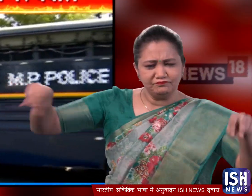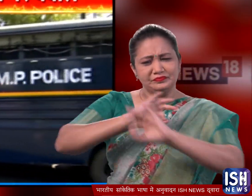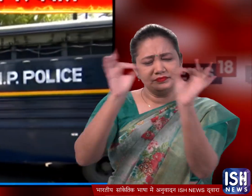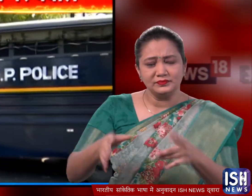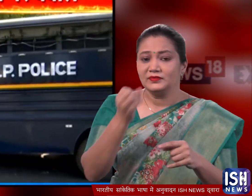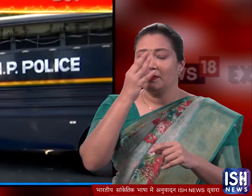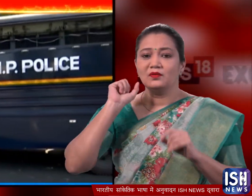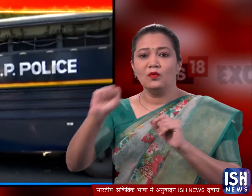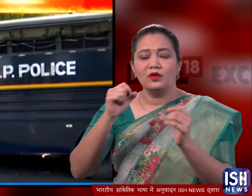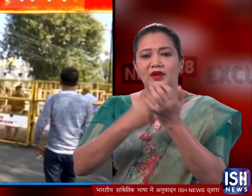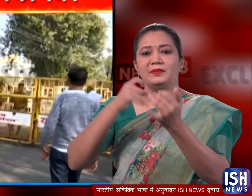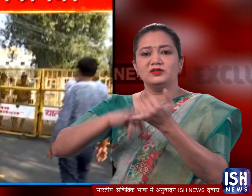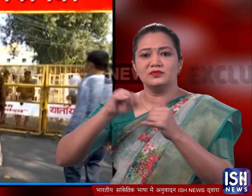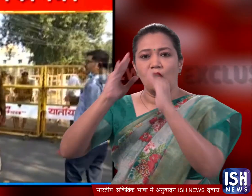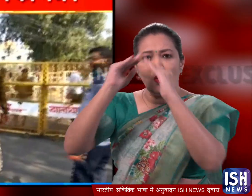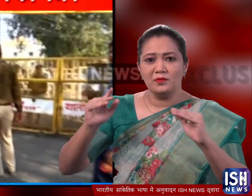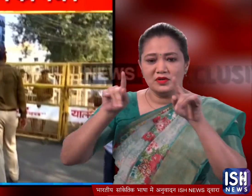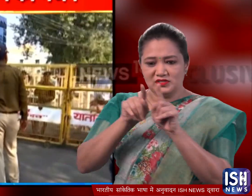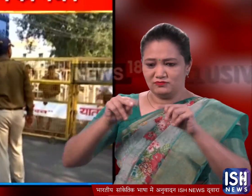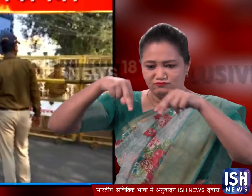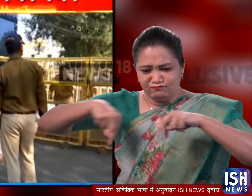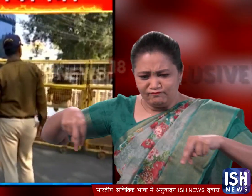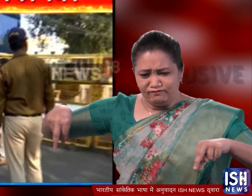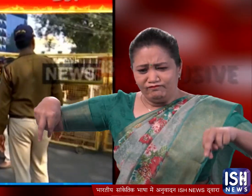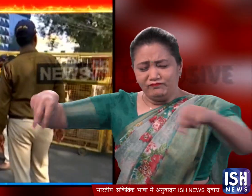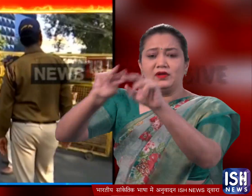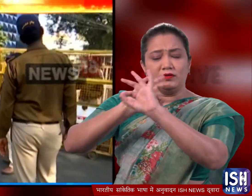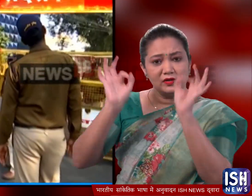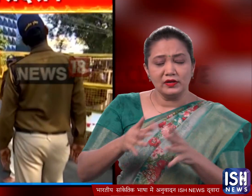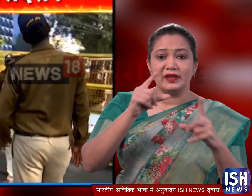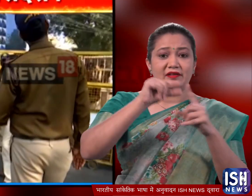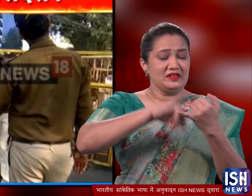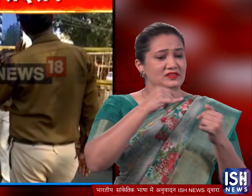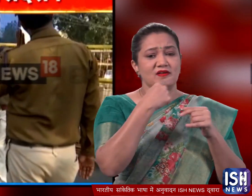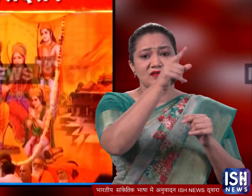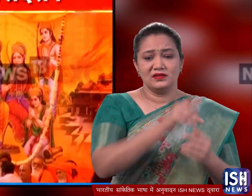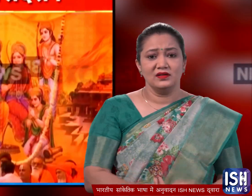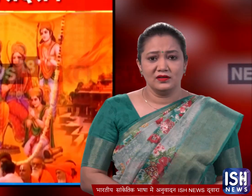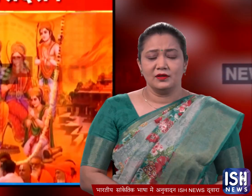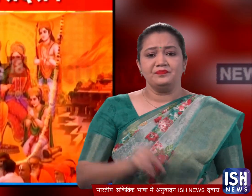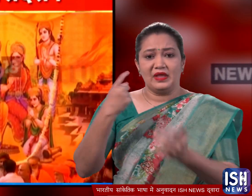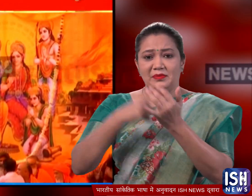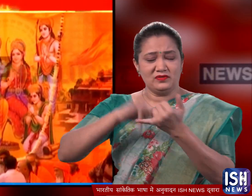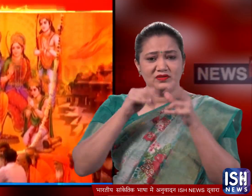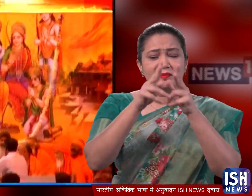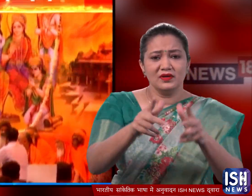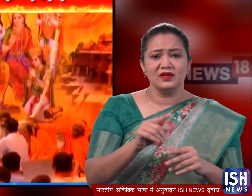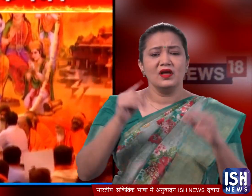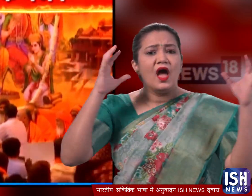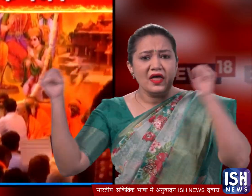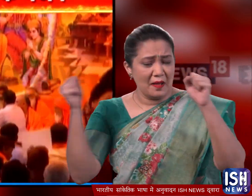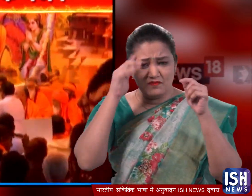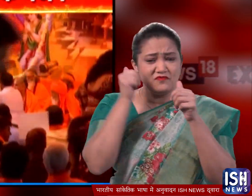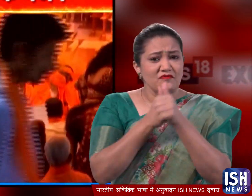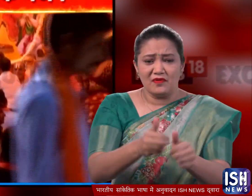बीजेपी विधायक रामेश्वर शर्मा के घर को छावनी में बदल दिया। हालांकि दिग्विजय सिंह को चुनौती देने वाले रामेश्वर शर्मा ने ऐलान किया कि राम को नहीं मानने